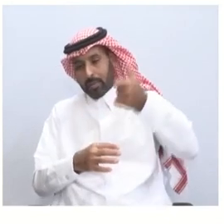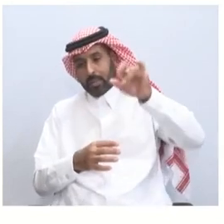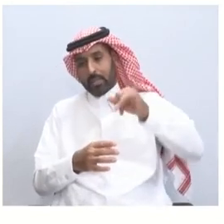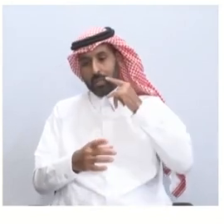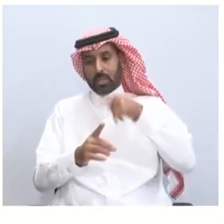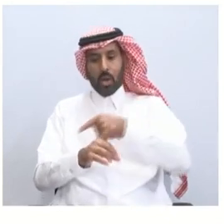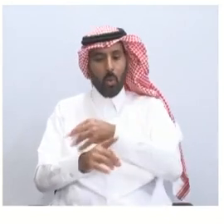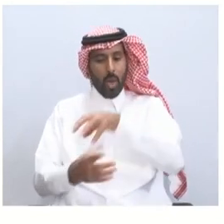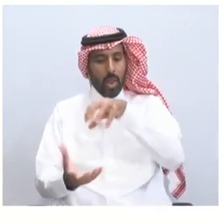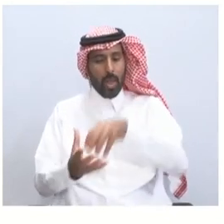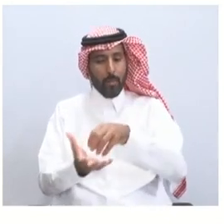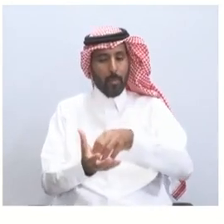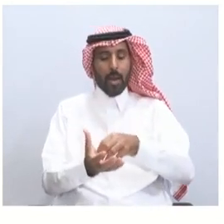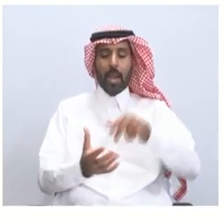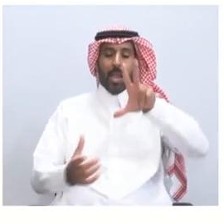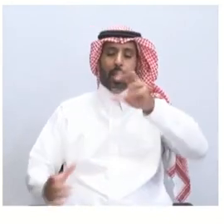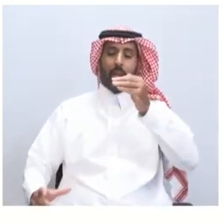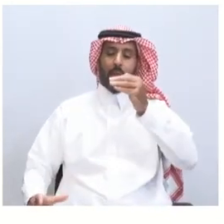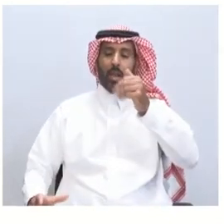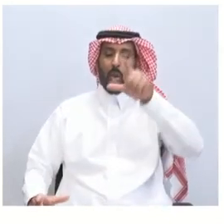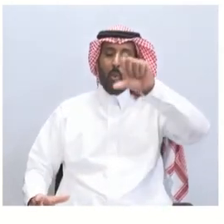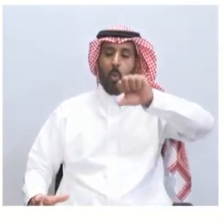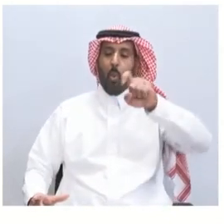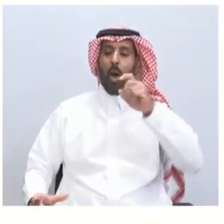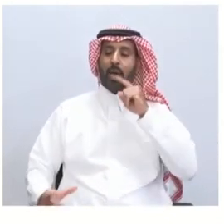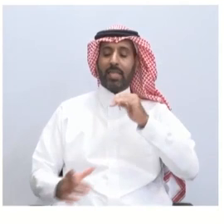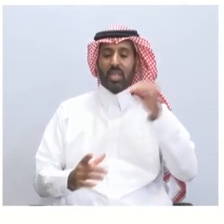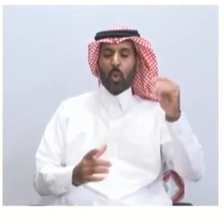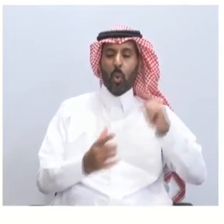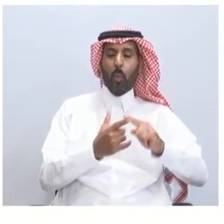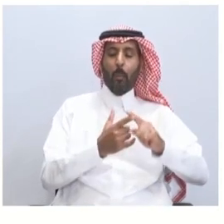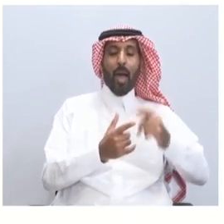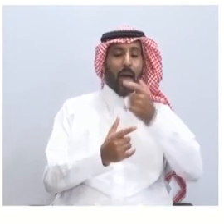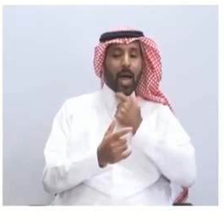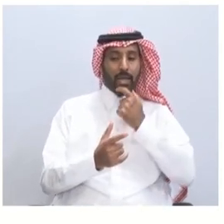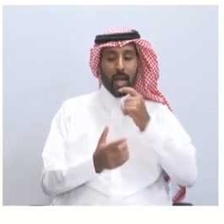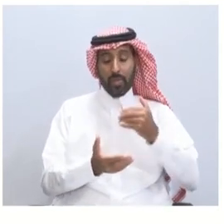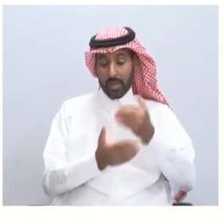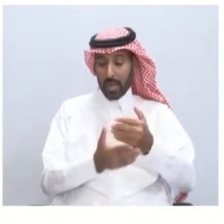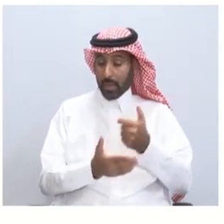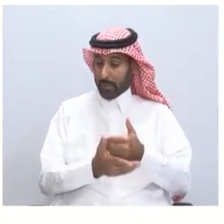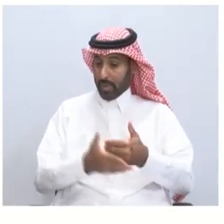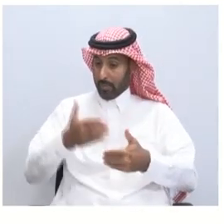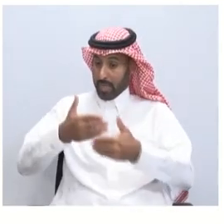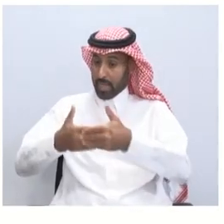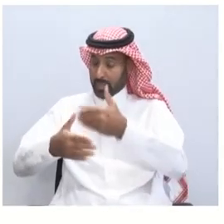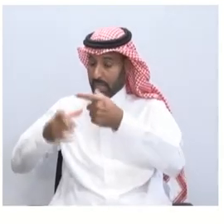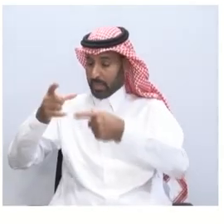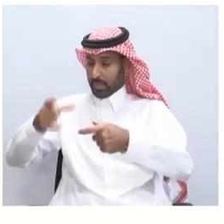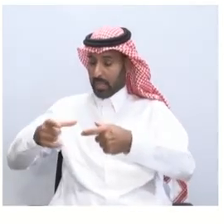توجه الى اين الى الحلوه جنوب الرياض وهناك اسس قلعته